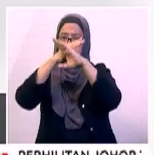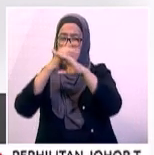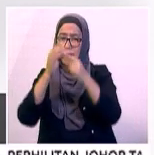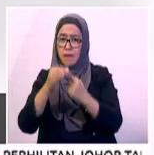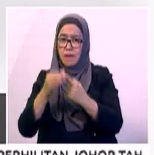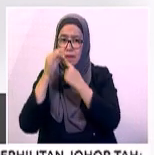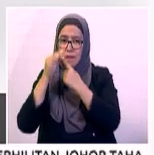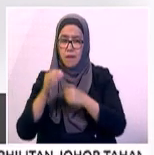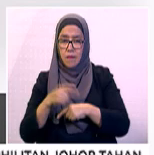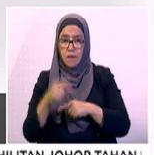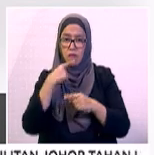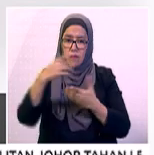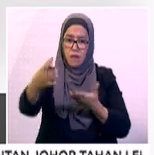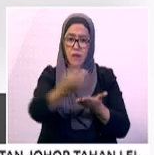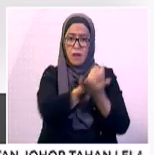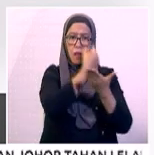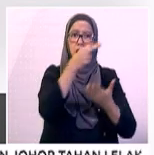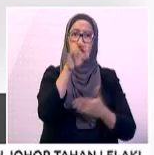181.62 gram heroin,